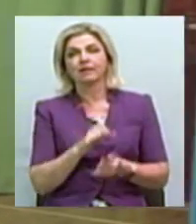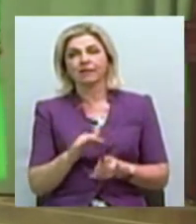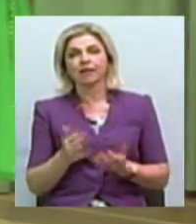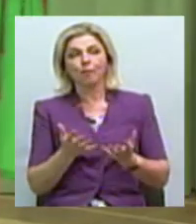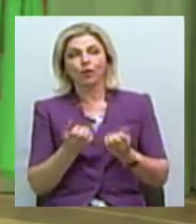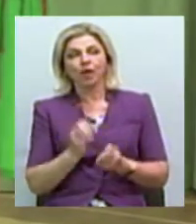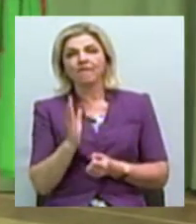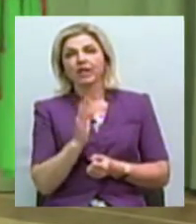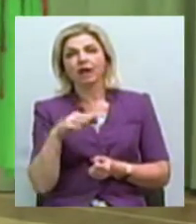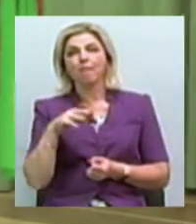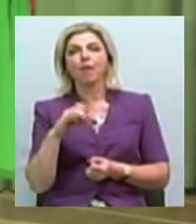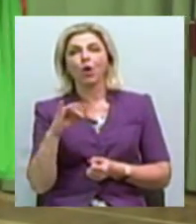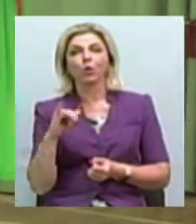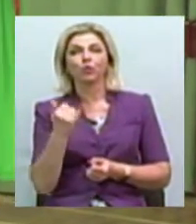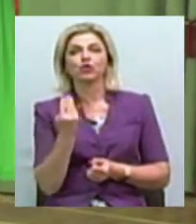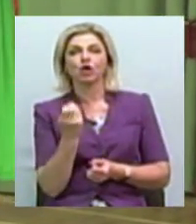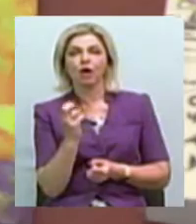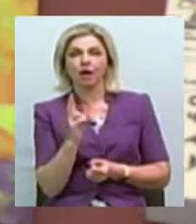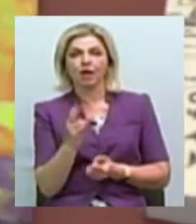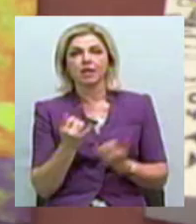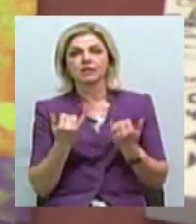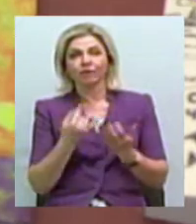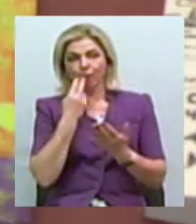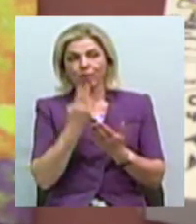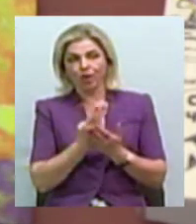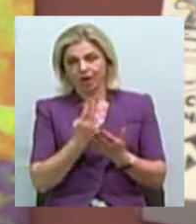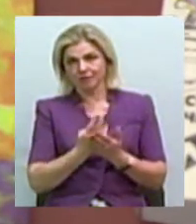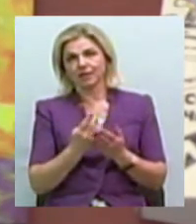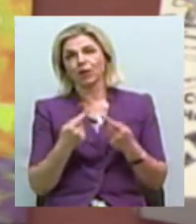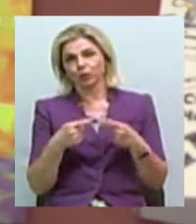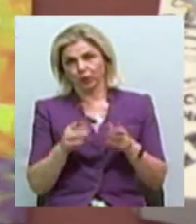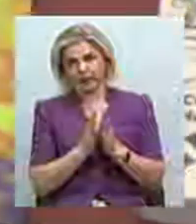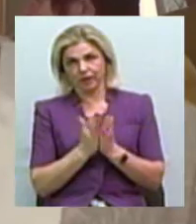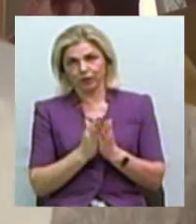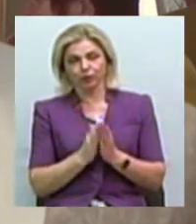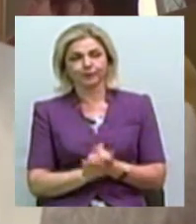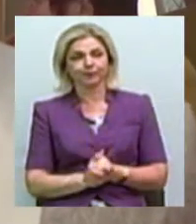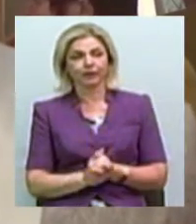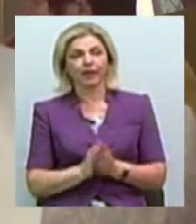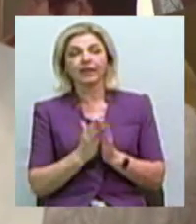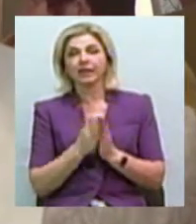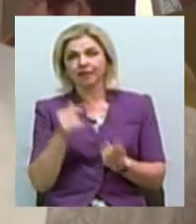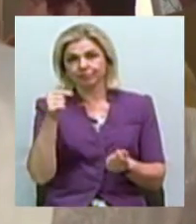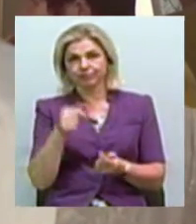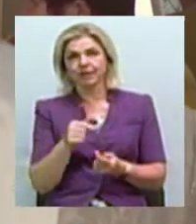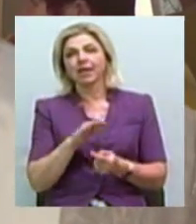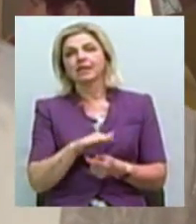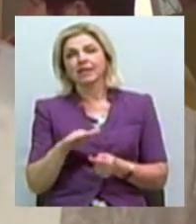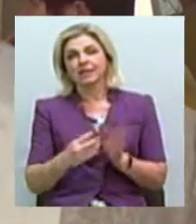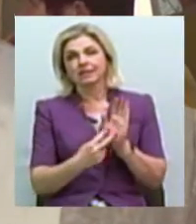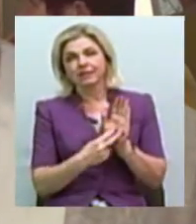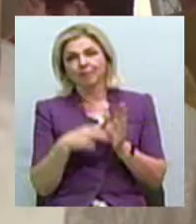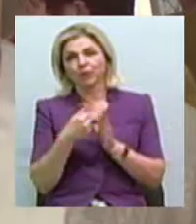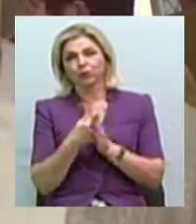Віра Марущак. Сьогодні представляє збірку «В'язочка казок». Вона адресована дітям від 7